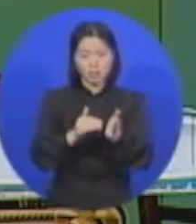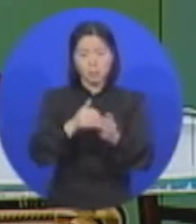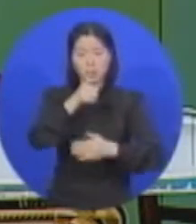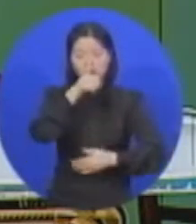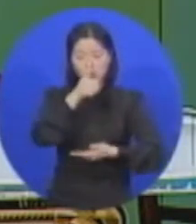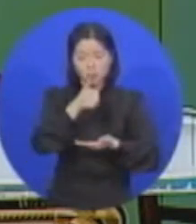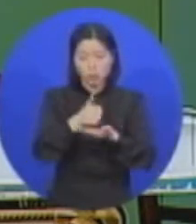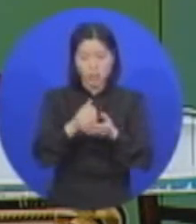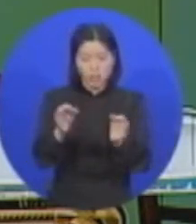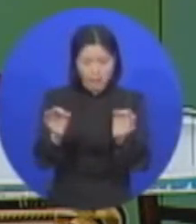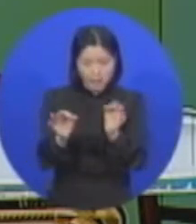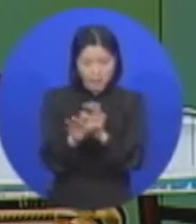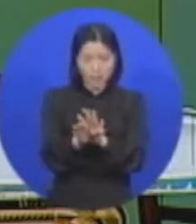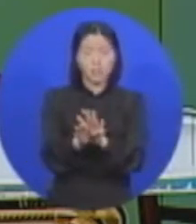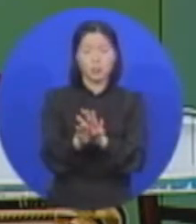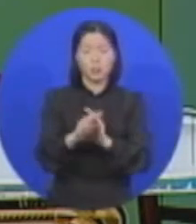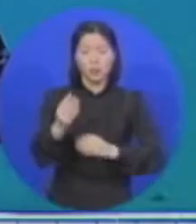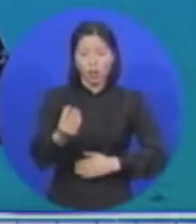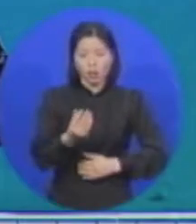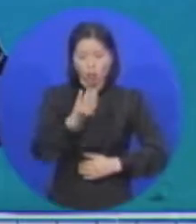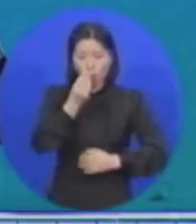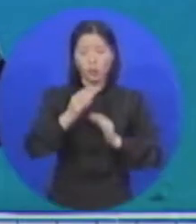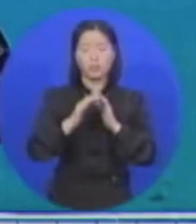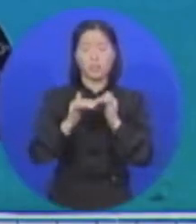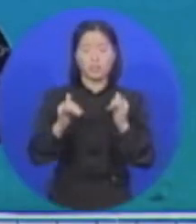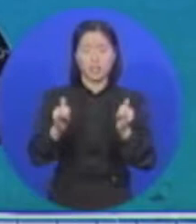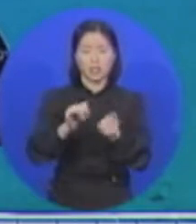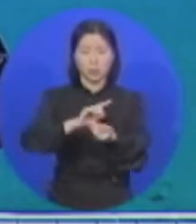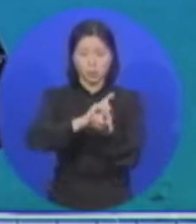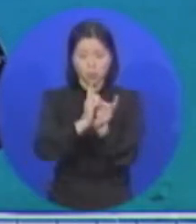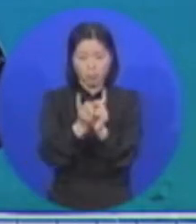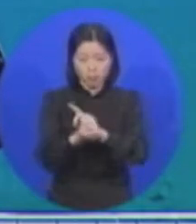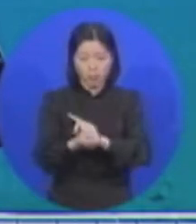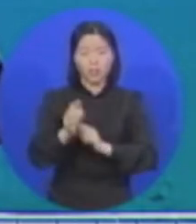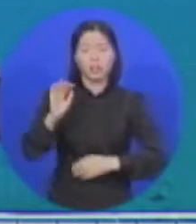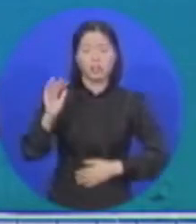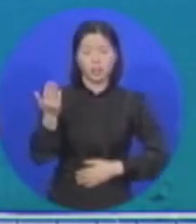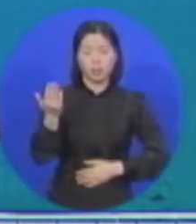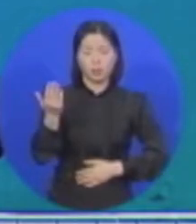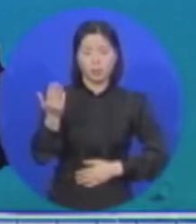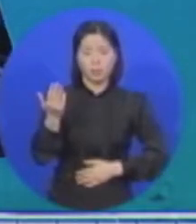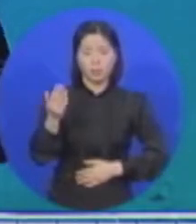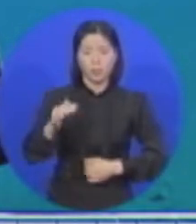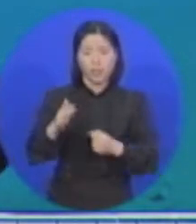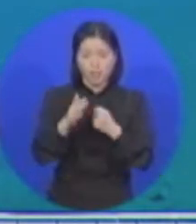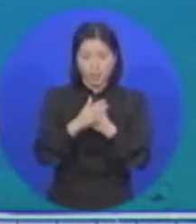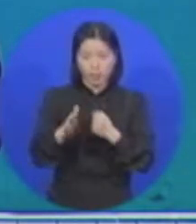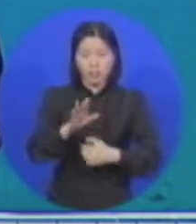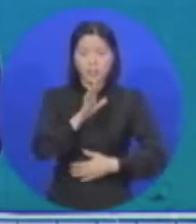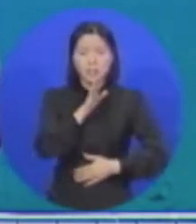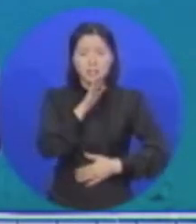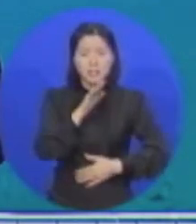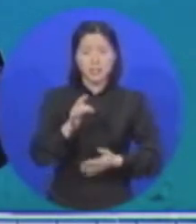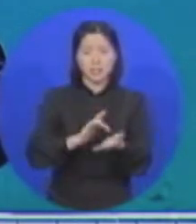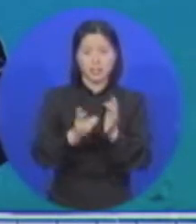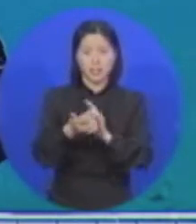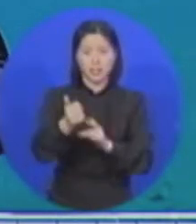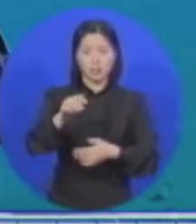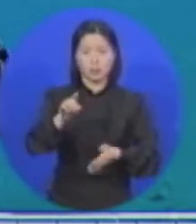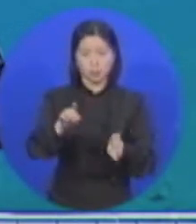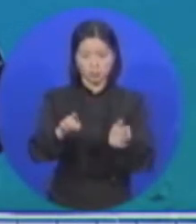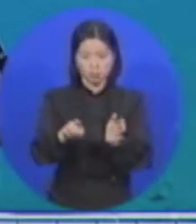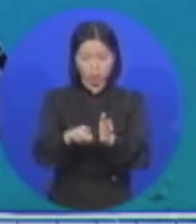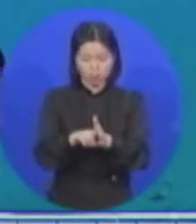사람이 거룩한 사람으로 바뀌는 거예요 예수님이 내 안에 오셨기 때문에 그래서 진짜 예수를 믿으면